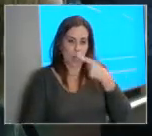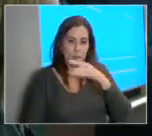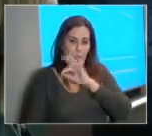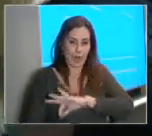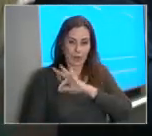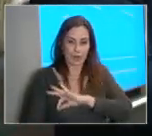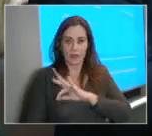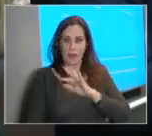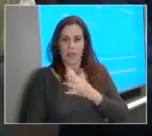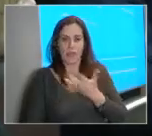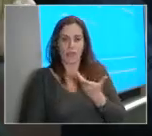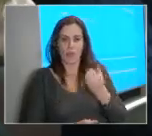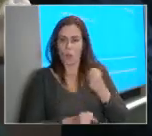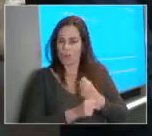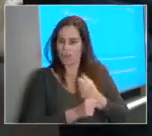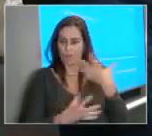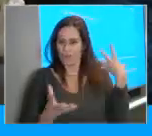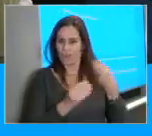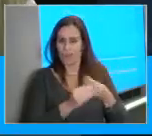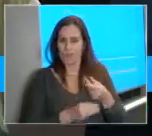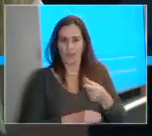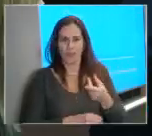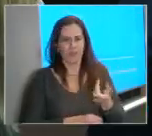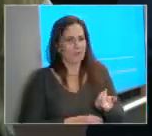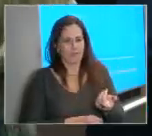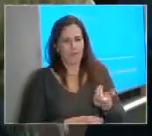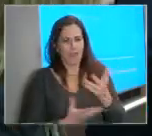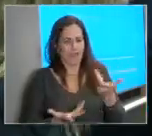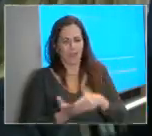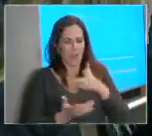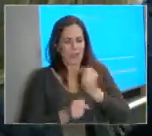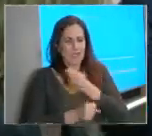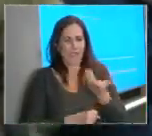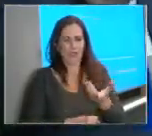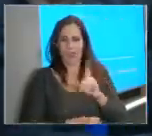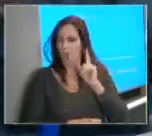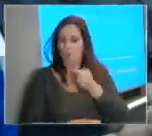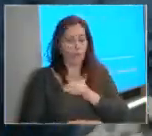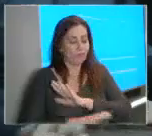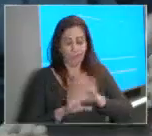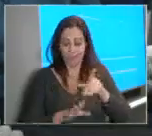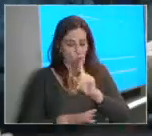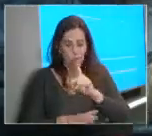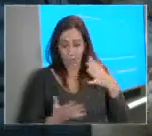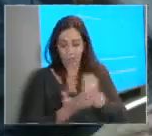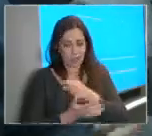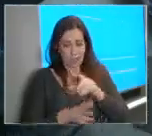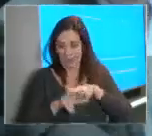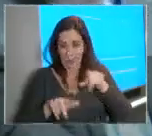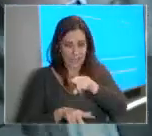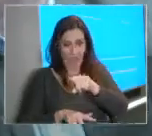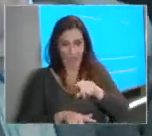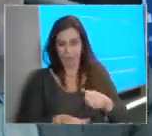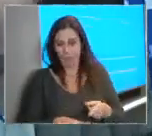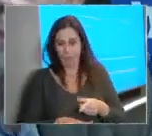ואת צורת ההתנהלות שלו במשך כל השנים, לעמוד ולהטל במדינה שלמה ככה. לא נגיע לשום מקום עם המצב הזה שהוא